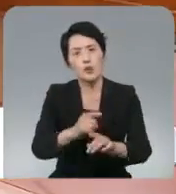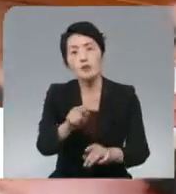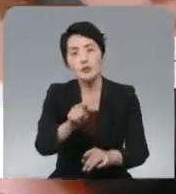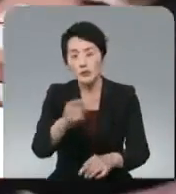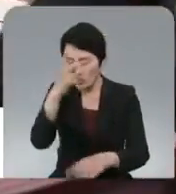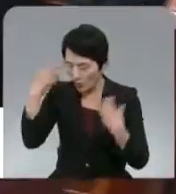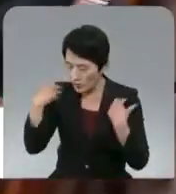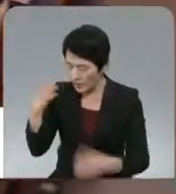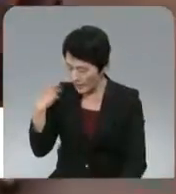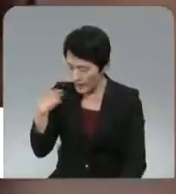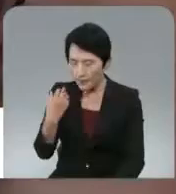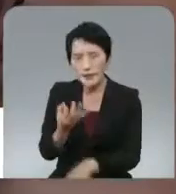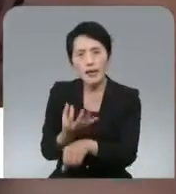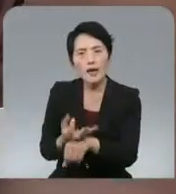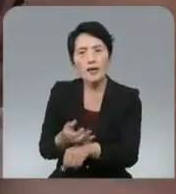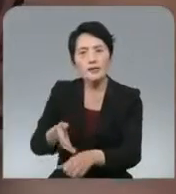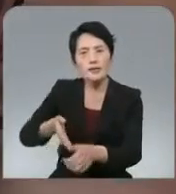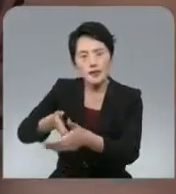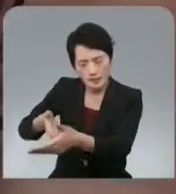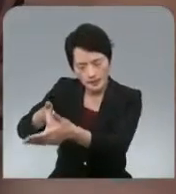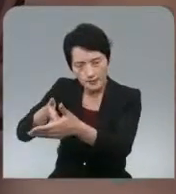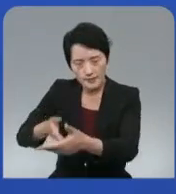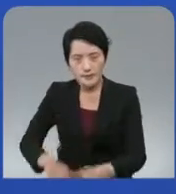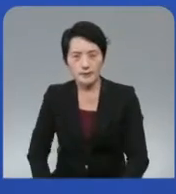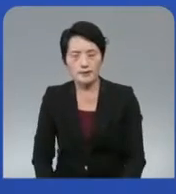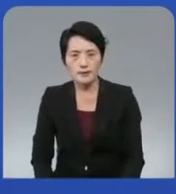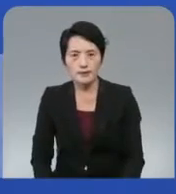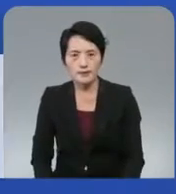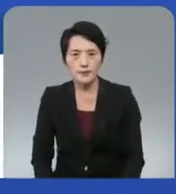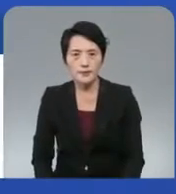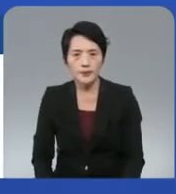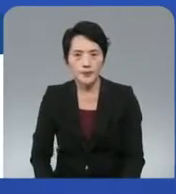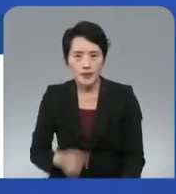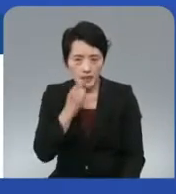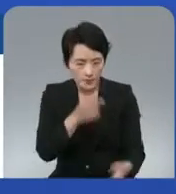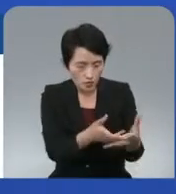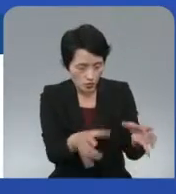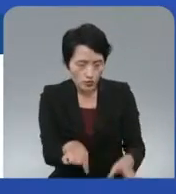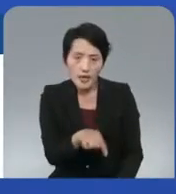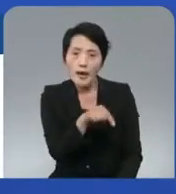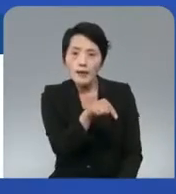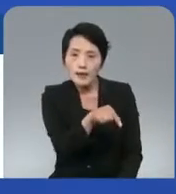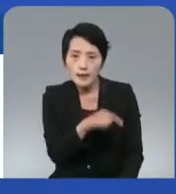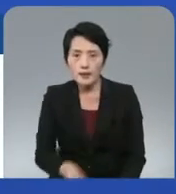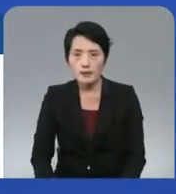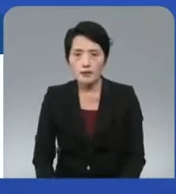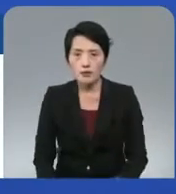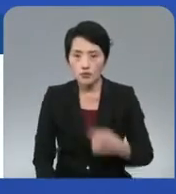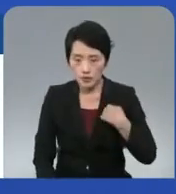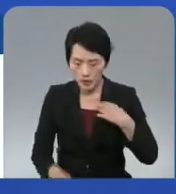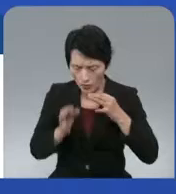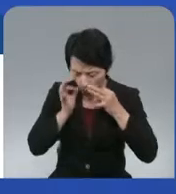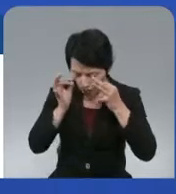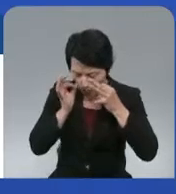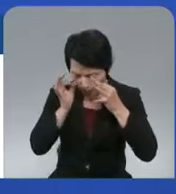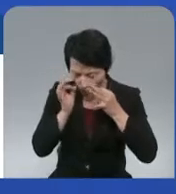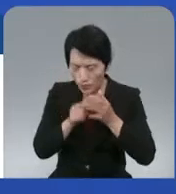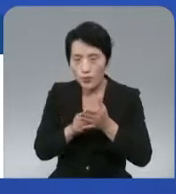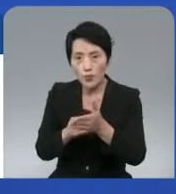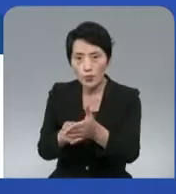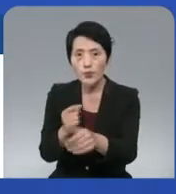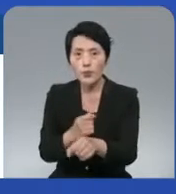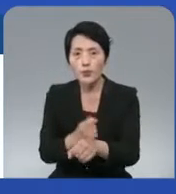l'achat de 900000 tonnes et que la volonté politique peut suffire à stabiliser le prix la formation de centre gauche